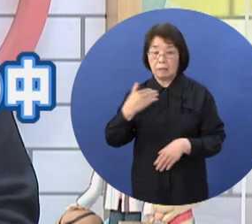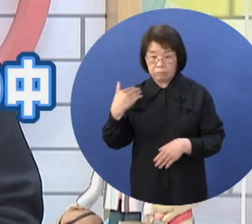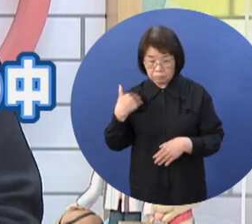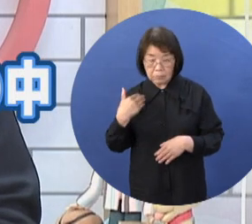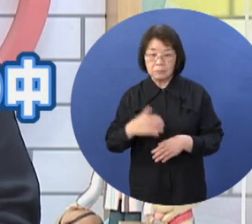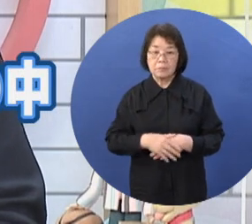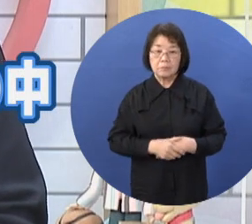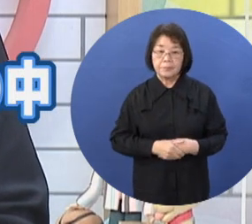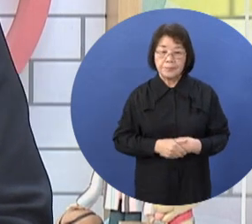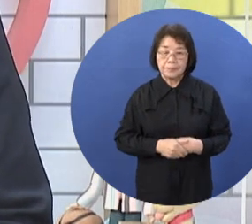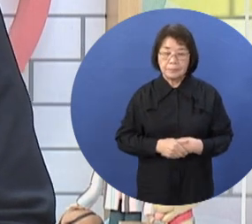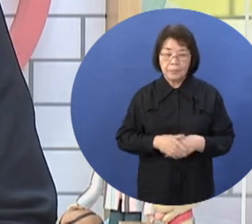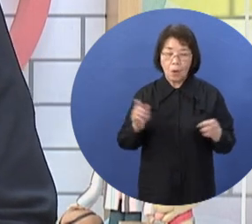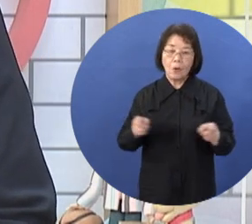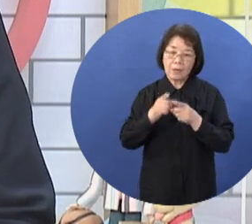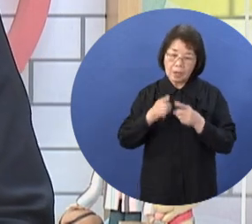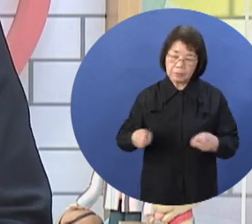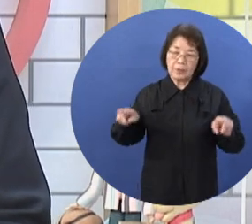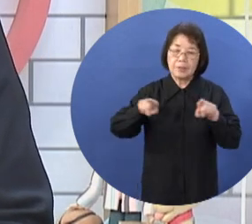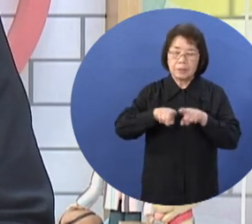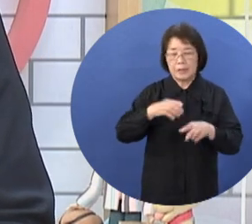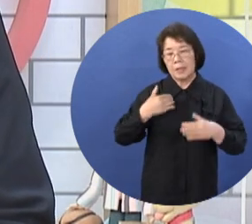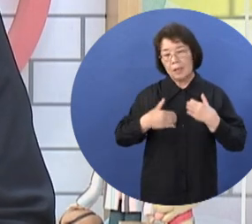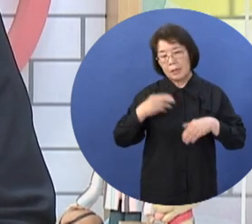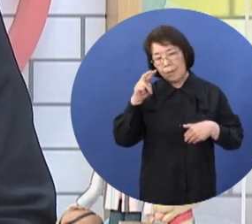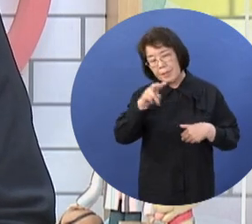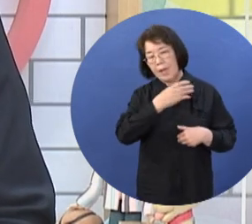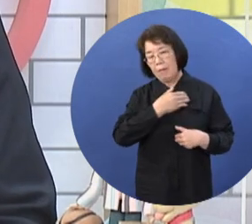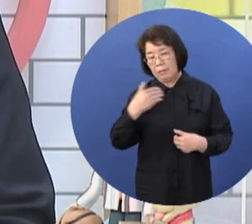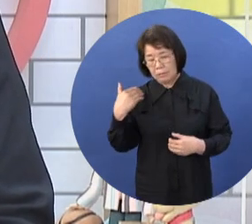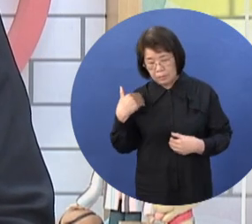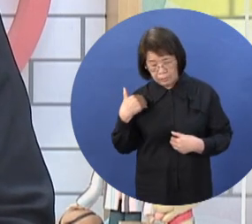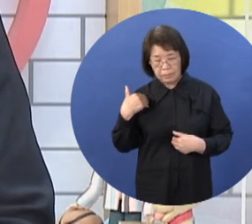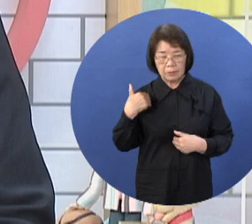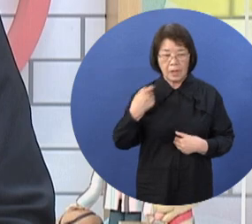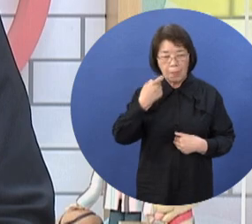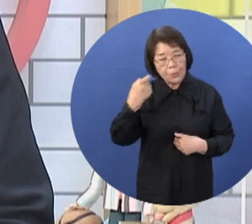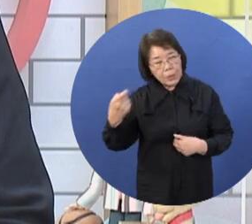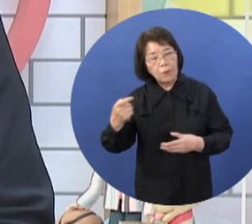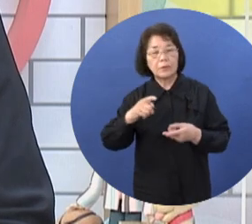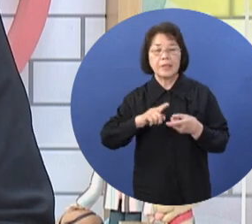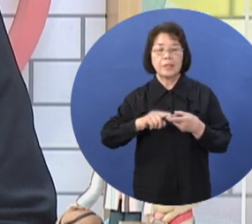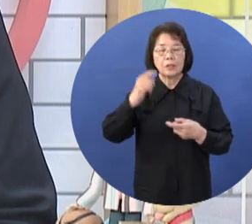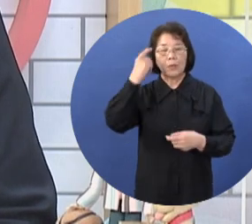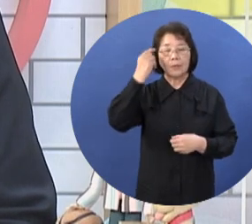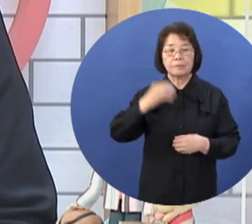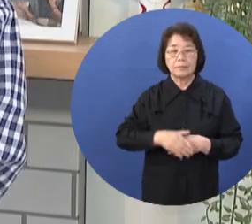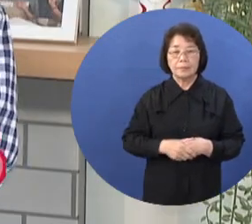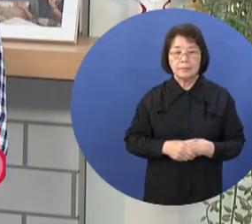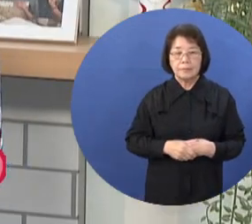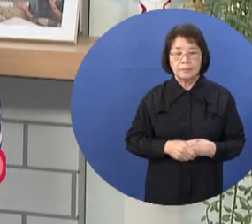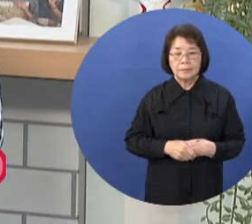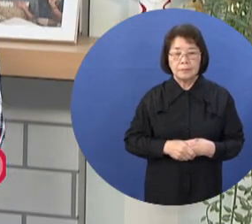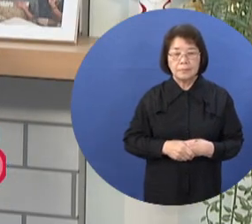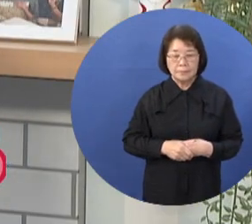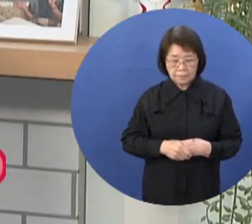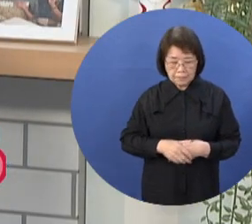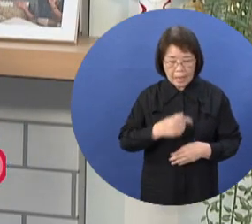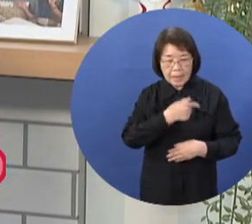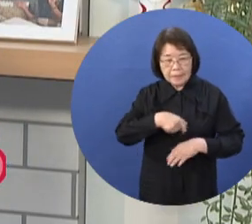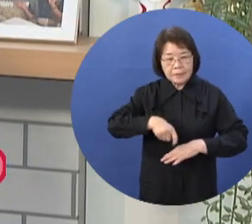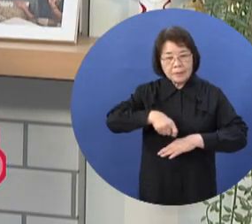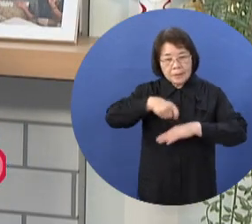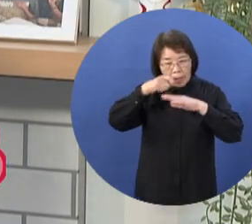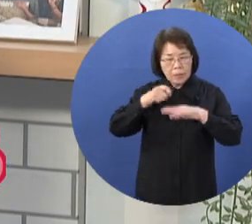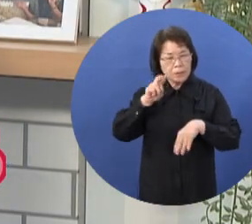場所でできるので、で音楽かけながら楽しんで見れるというところでも魅力的なので、うん、 はい、見る側としてもすごく気軽